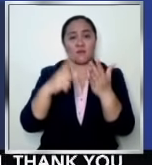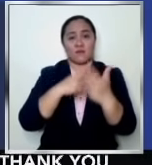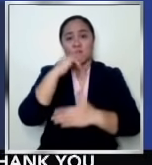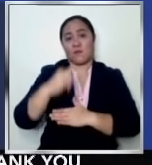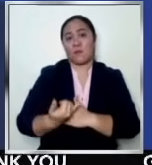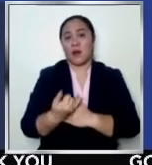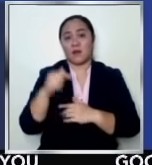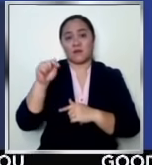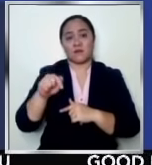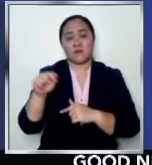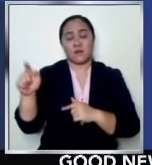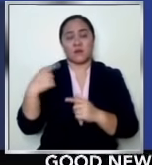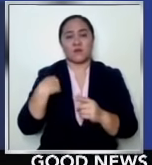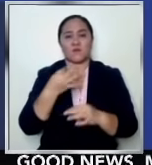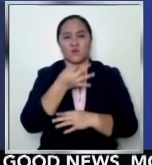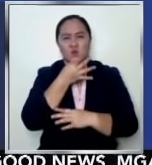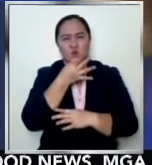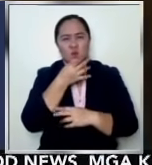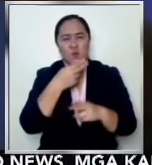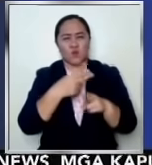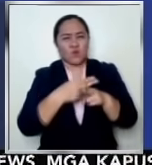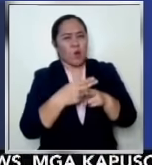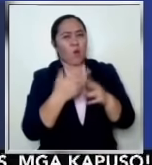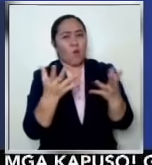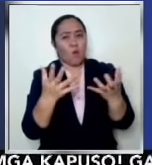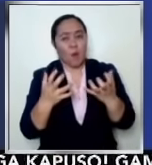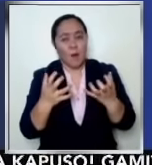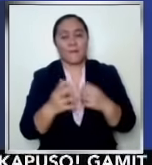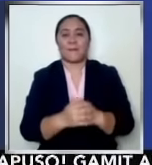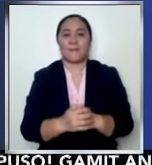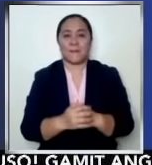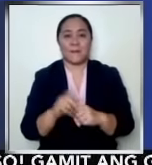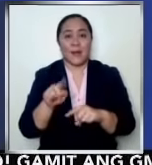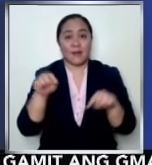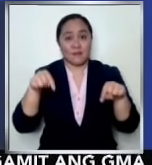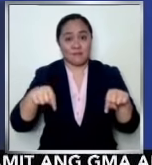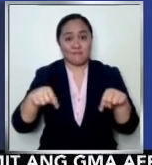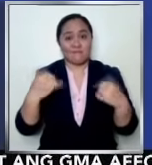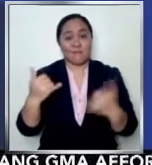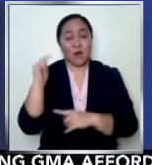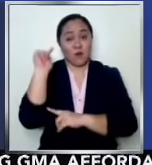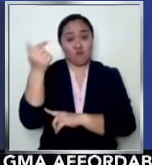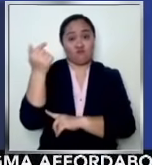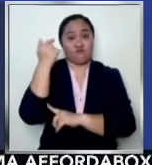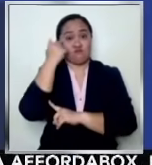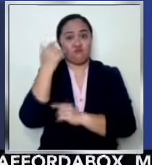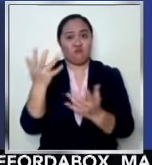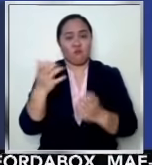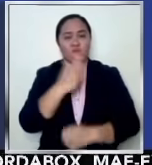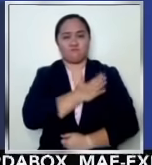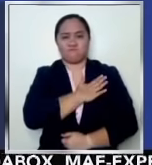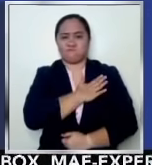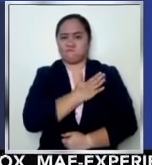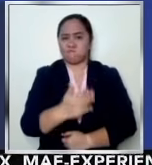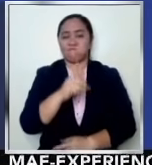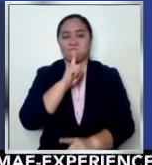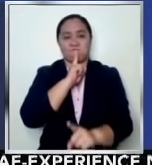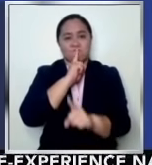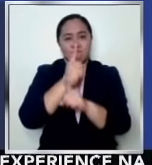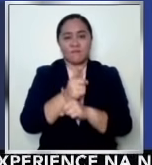time. We in government are strongly committed to bring back